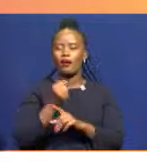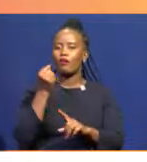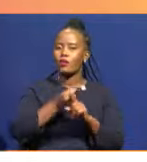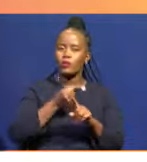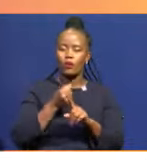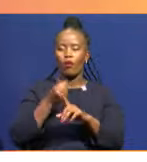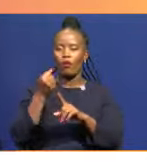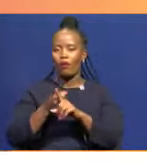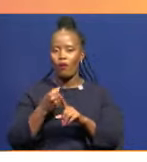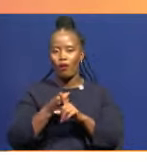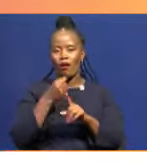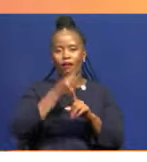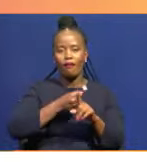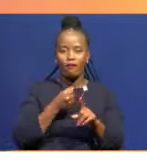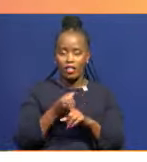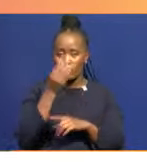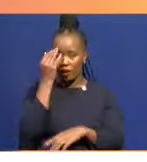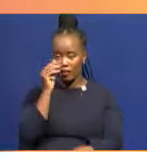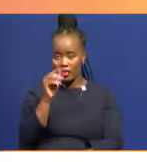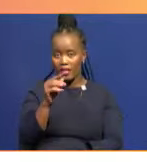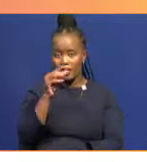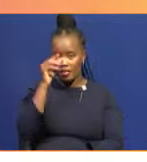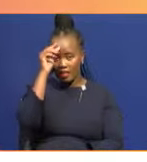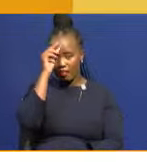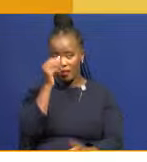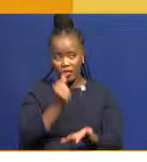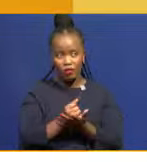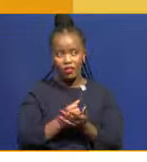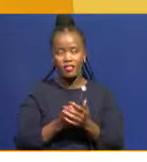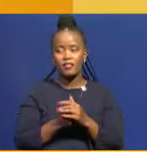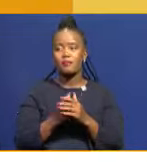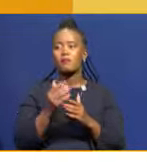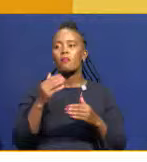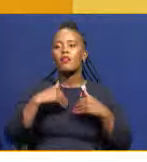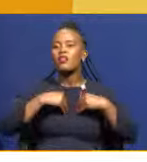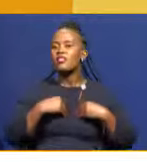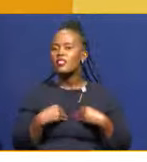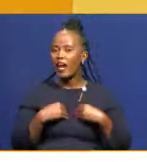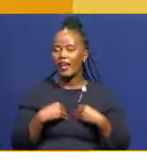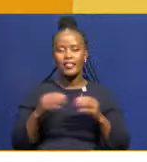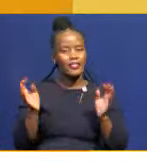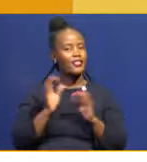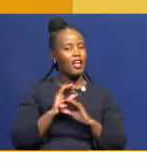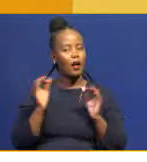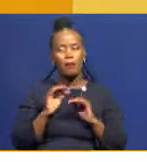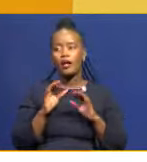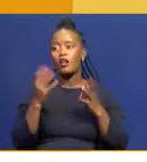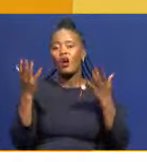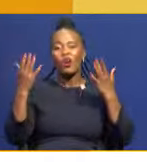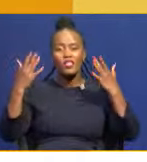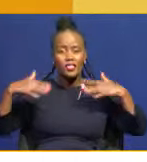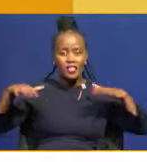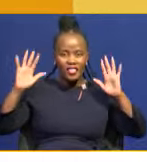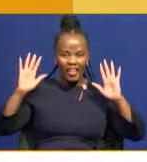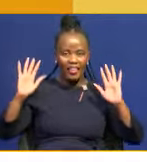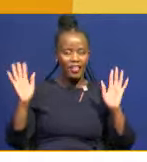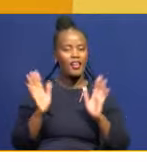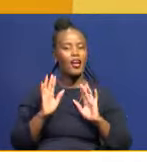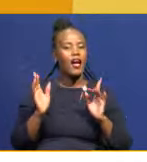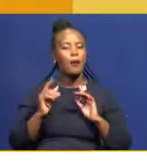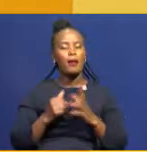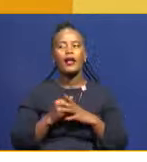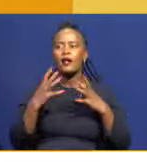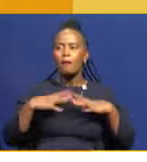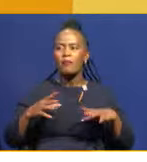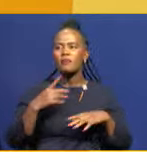ni ofisi za serikali. Naam. Tuweze kusaidika. Wasichoke kubisha. Musichoke kubisha. Maanake wanasema nafasi hakuna. Tumebisha.